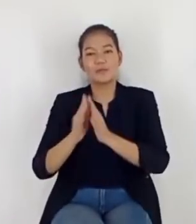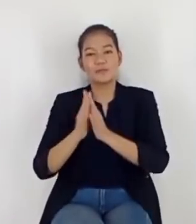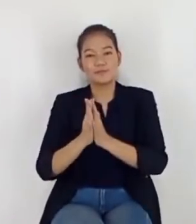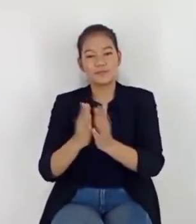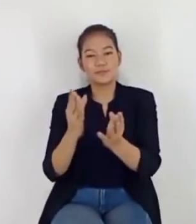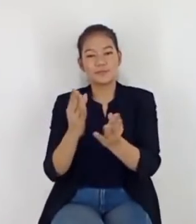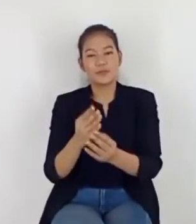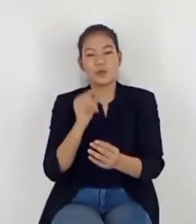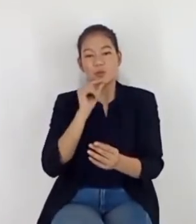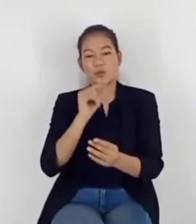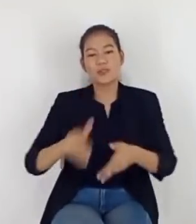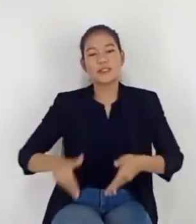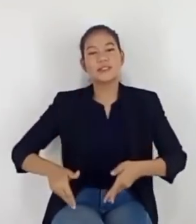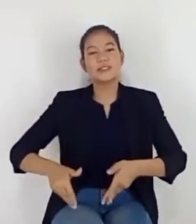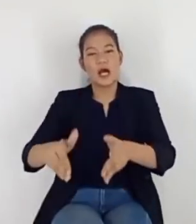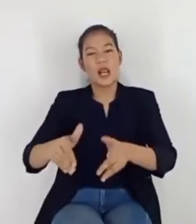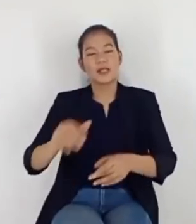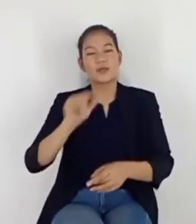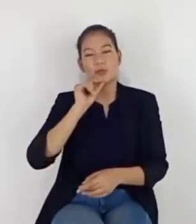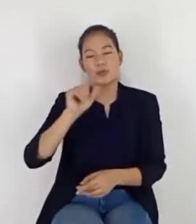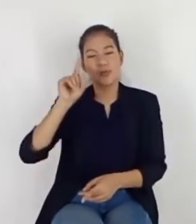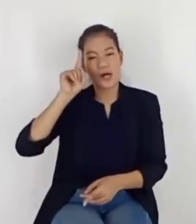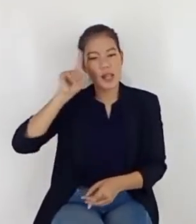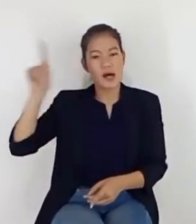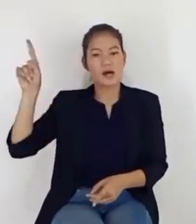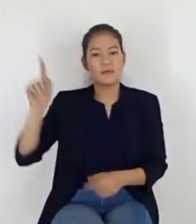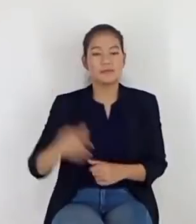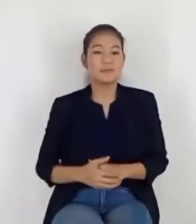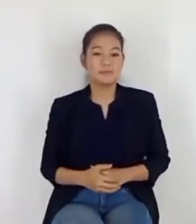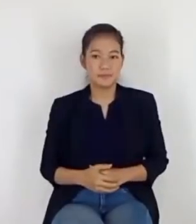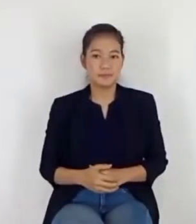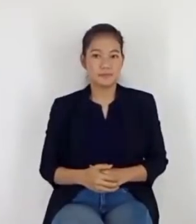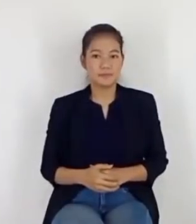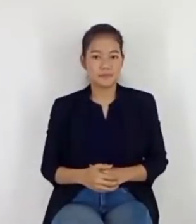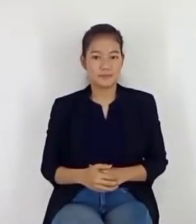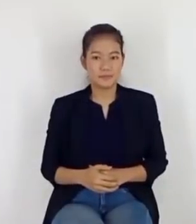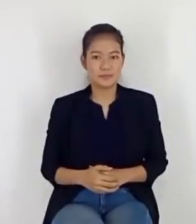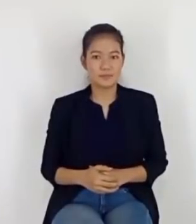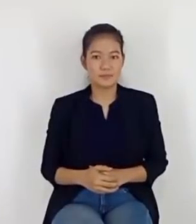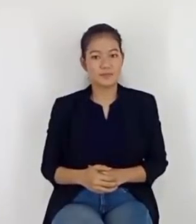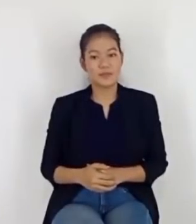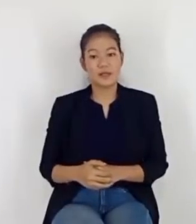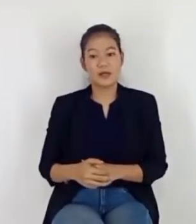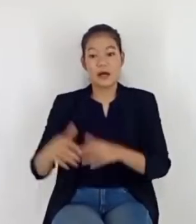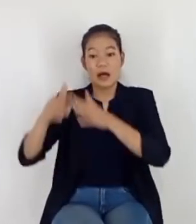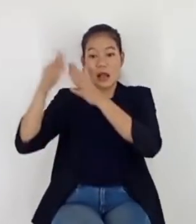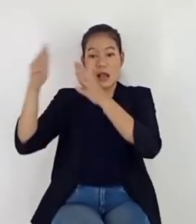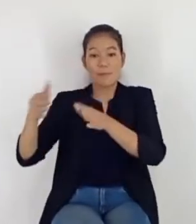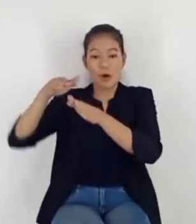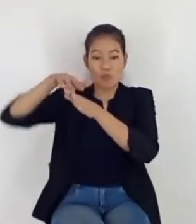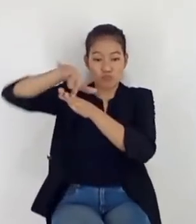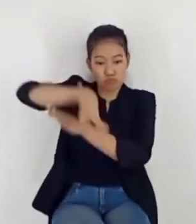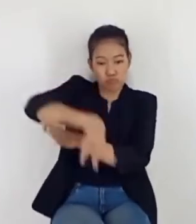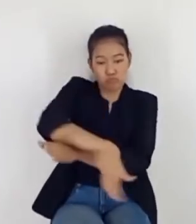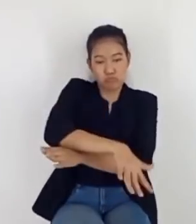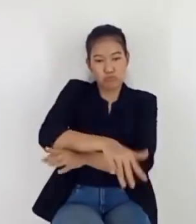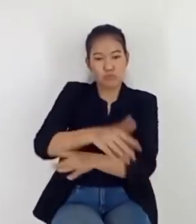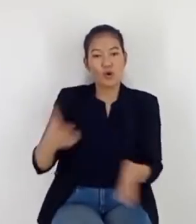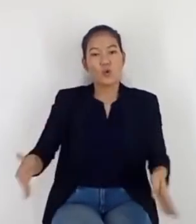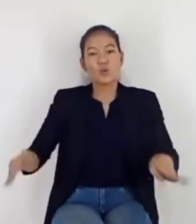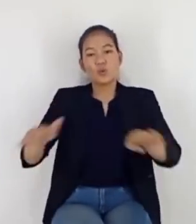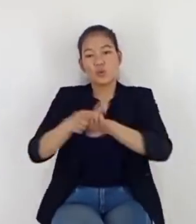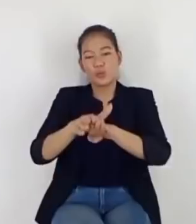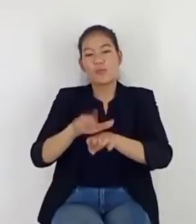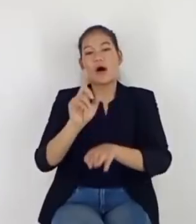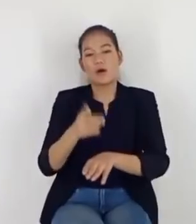belantara jalan raya bagi Allah kita. Setiap lembah harus ditutup dan setiap gunung dan